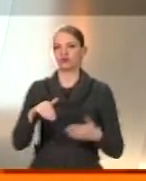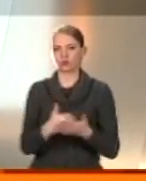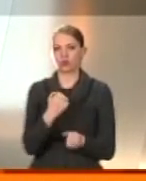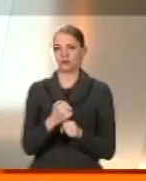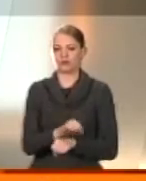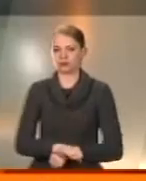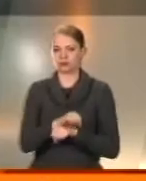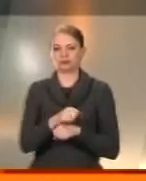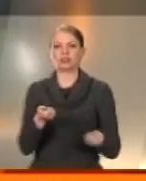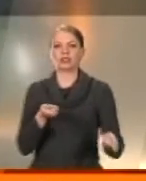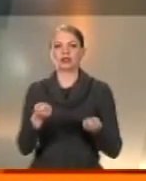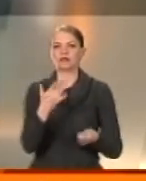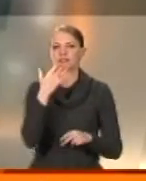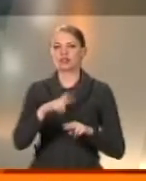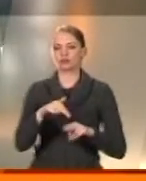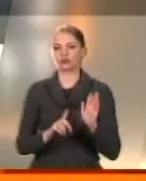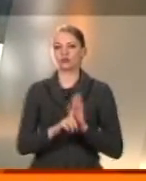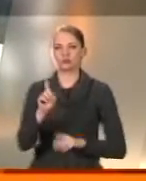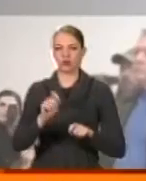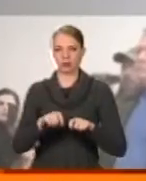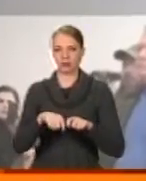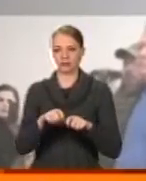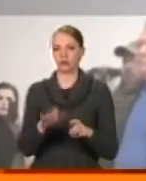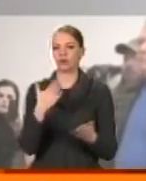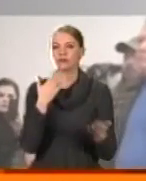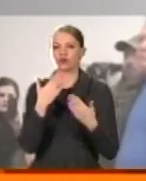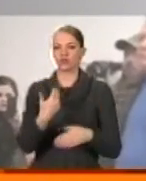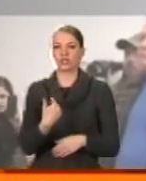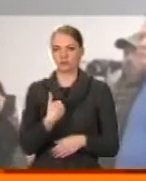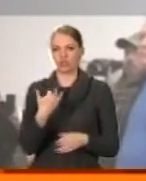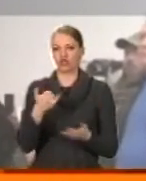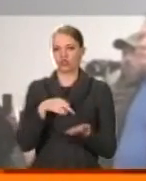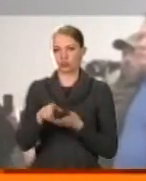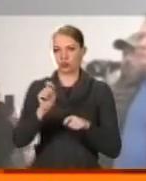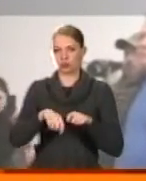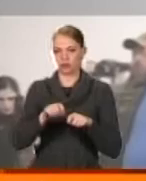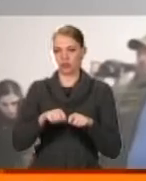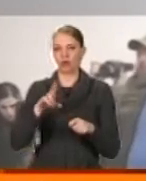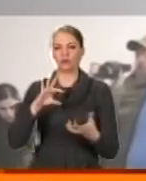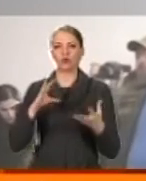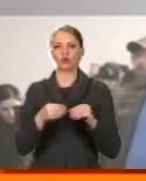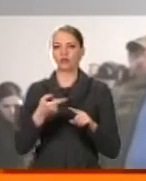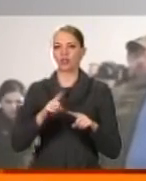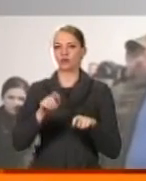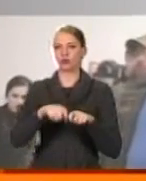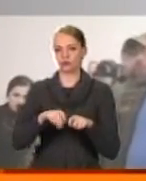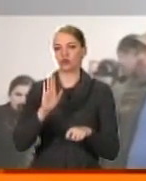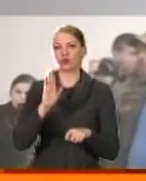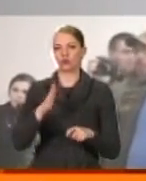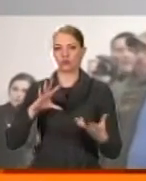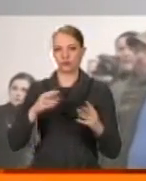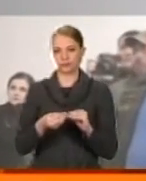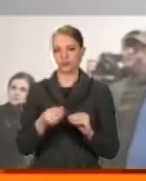влаштували мітинг, керівництво Нацполіції розпочало перевірку. В отношении меня идет проверка. По результатам этой проверки будут